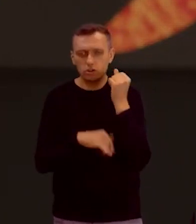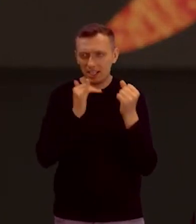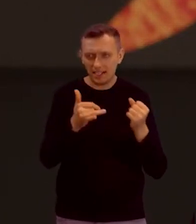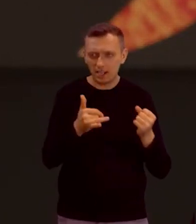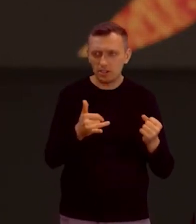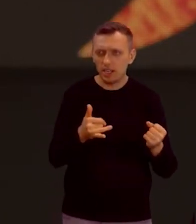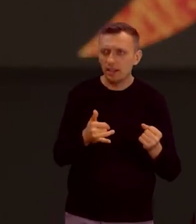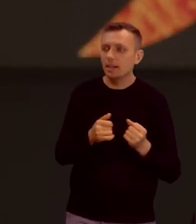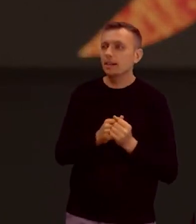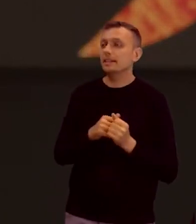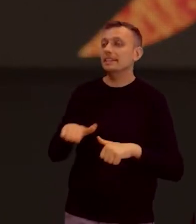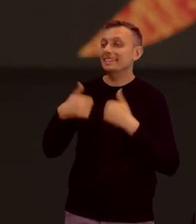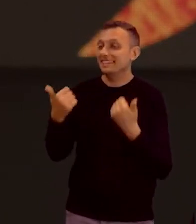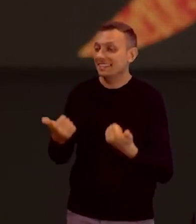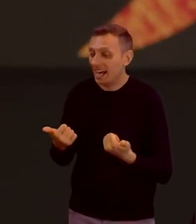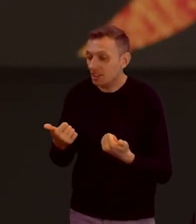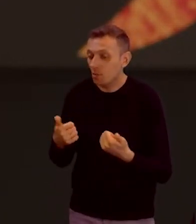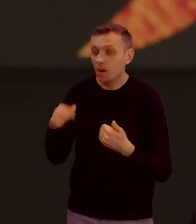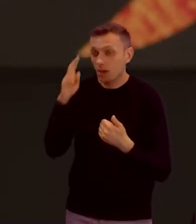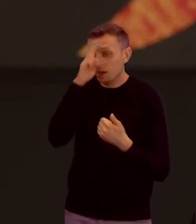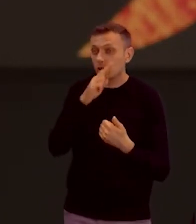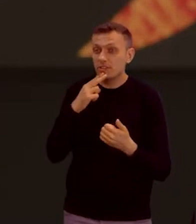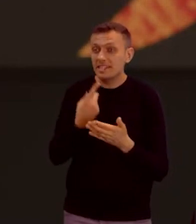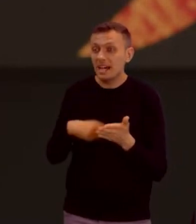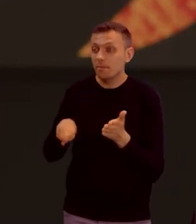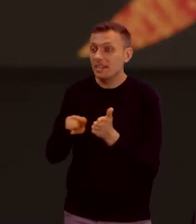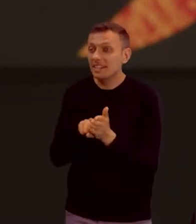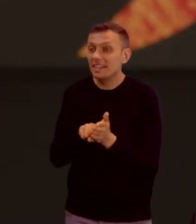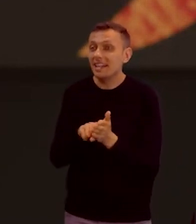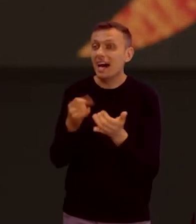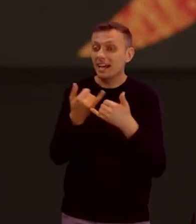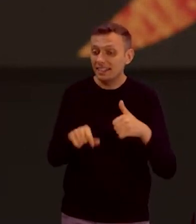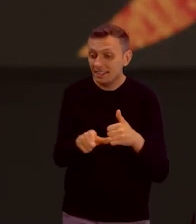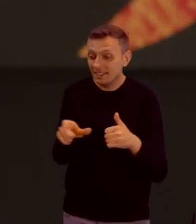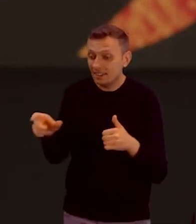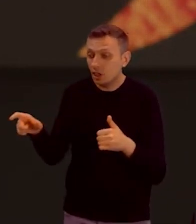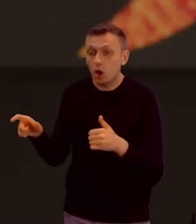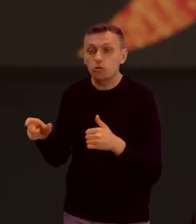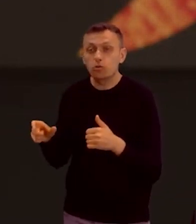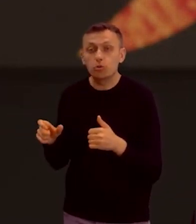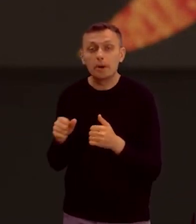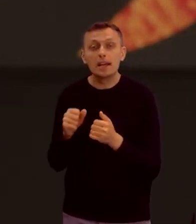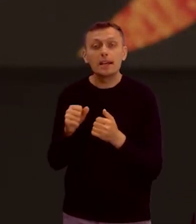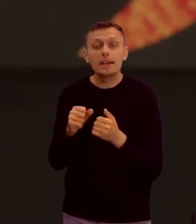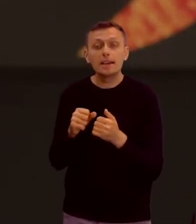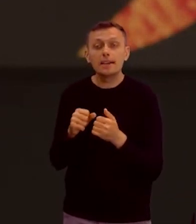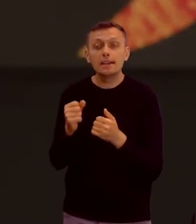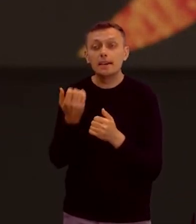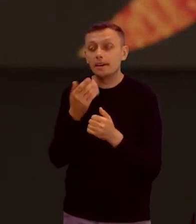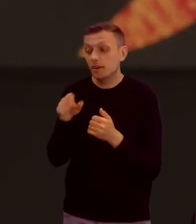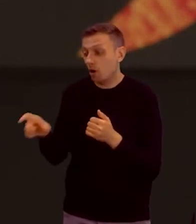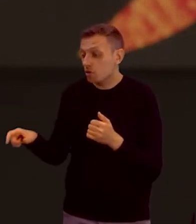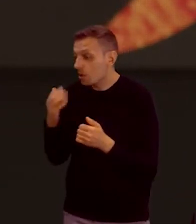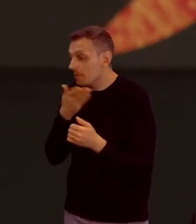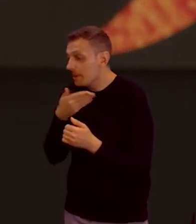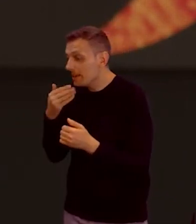osieroconym, odrzuconym, często adoptują dzieci lub zostają rodzicami zastępczymi, pracują w ośrodkach dla